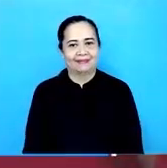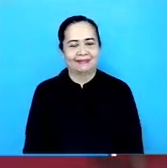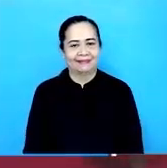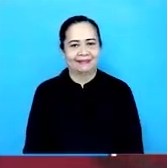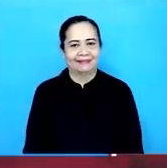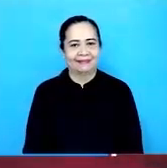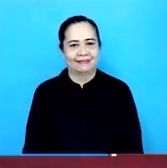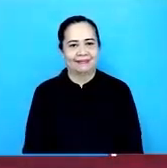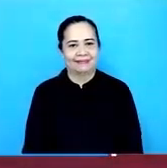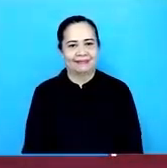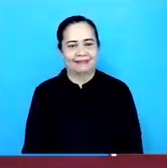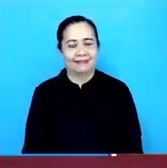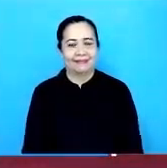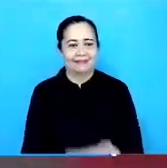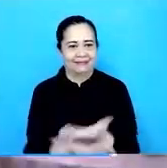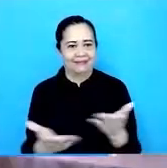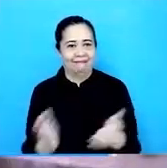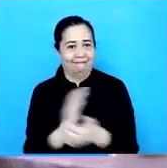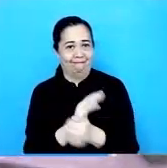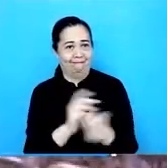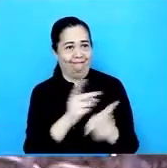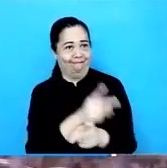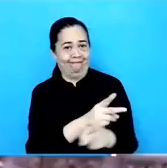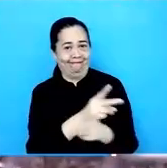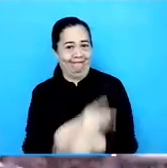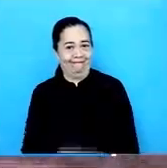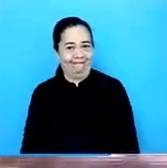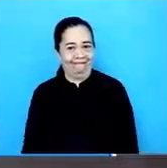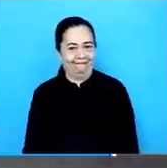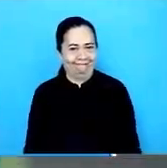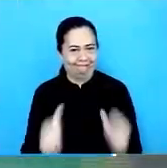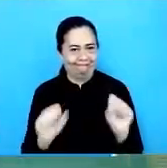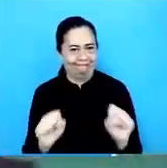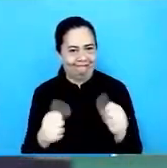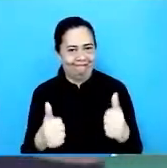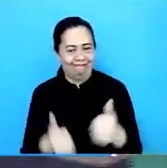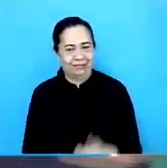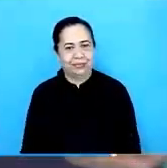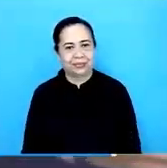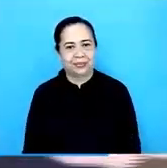Sa mga alaga ko, galingan nyo. Kaya nyo yan.